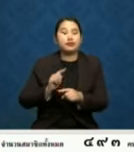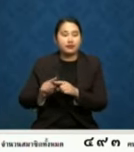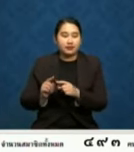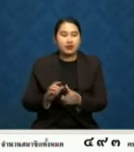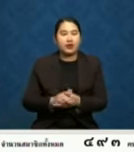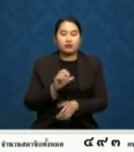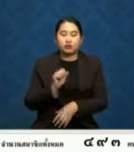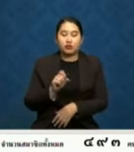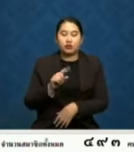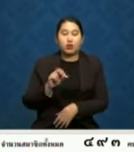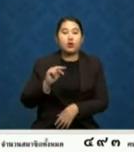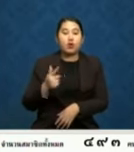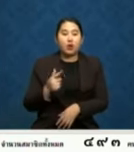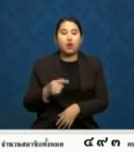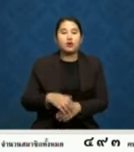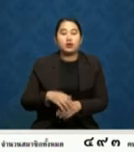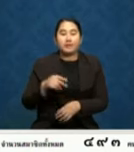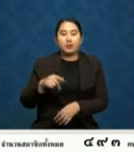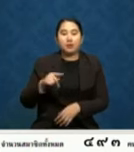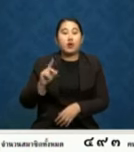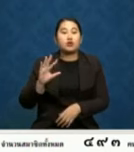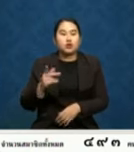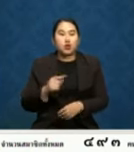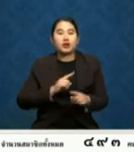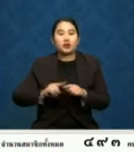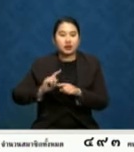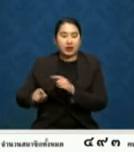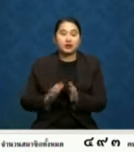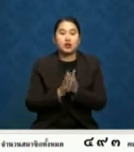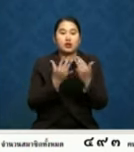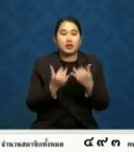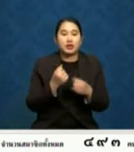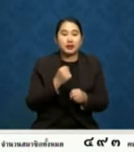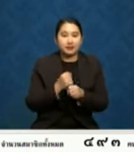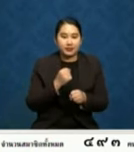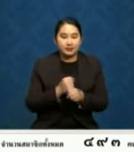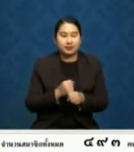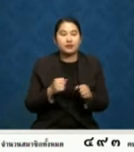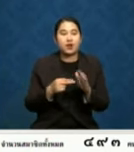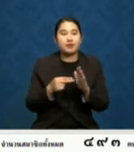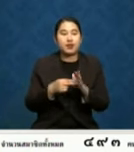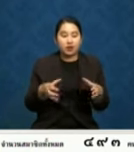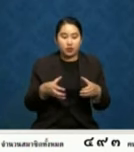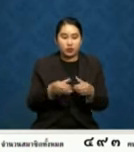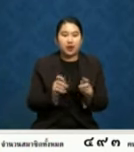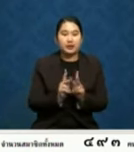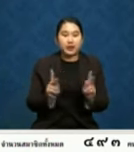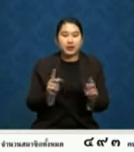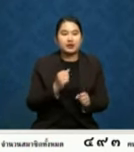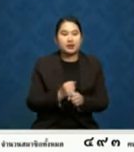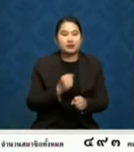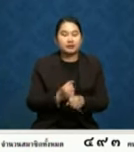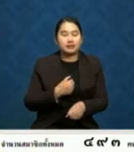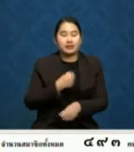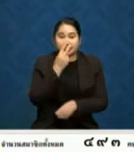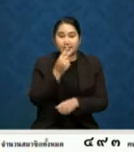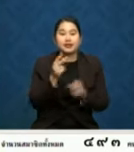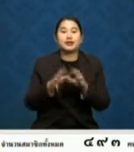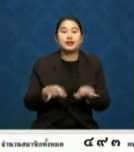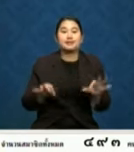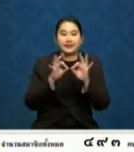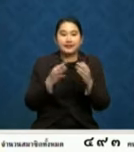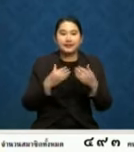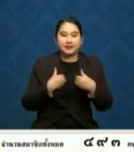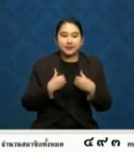สตงและปปชนะครับทั้งนั้นทั้งนี้นะครับเราเองนะครับในฐานะกรรมาธิการนะครับก็ได้เล็งเห็นความสำคัญนะครับ